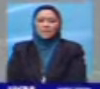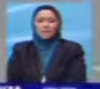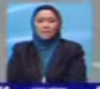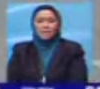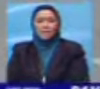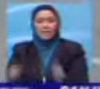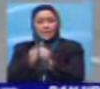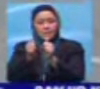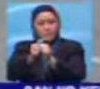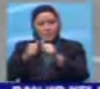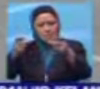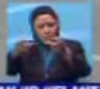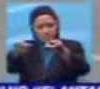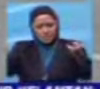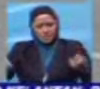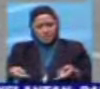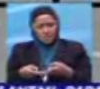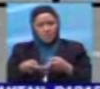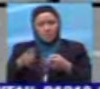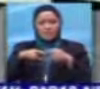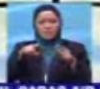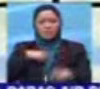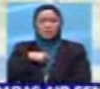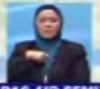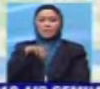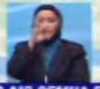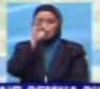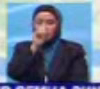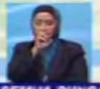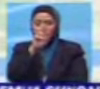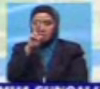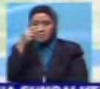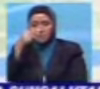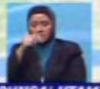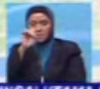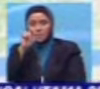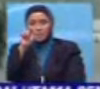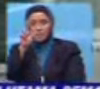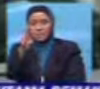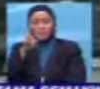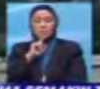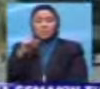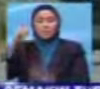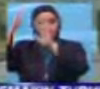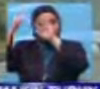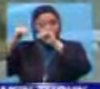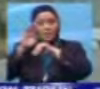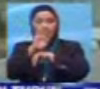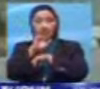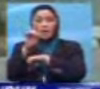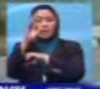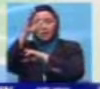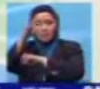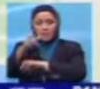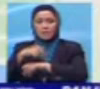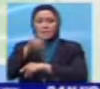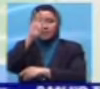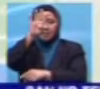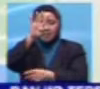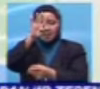Dengan kawasan seluas 95,000 hektar persegi, daerah Bagan Datuh akan mempunyai 4 kawasan Dewan Undangan Negeri